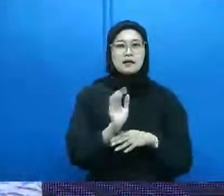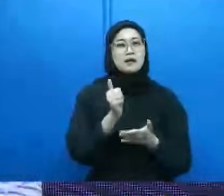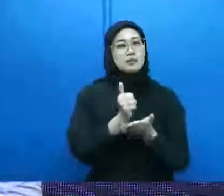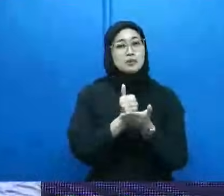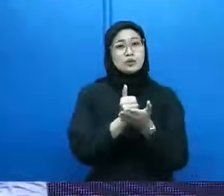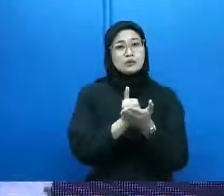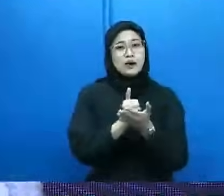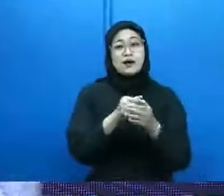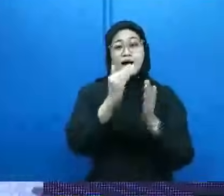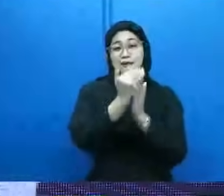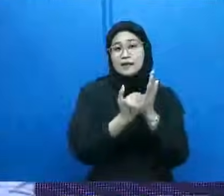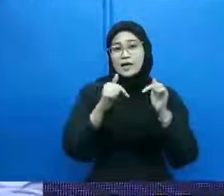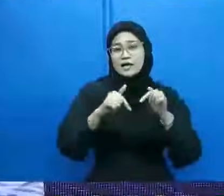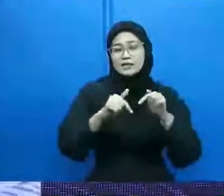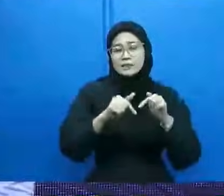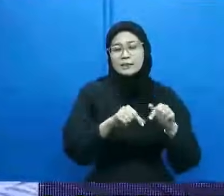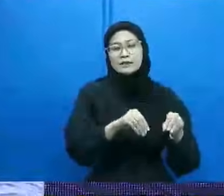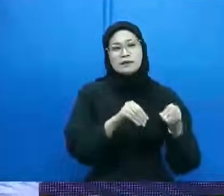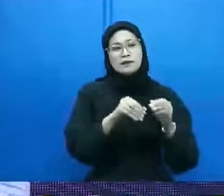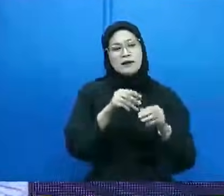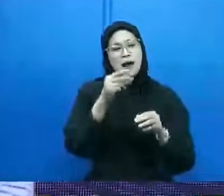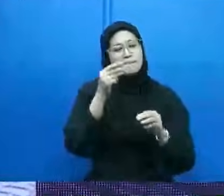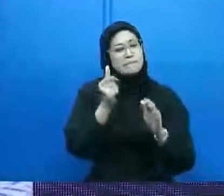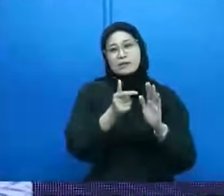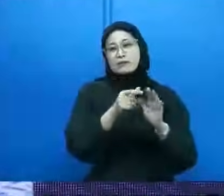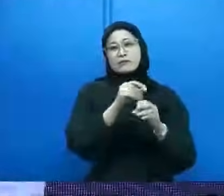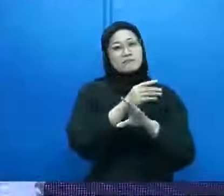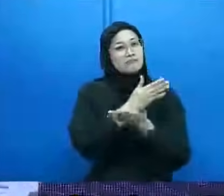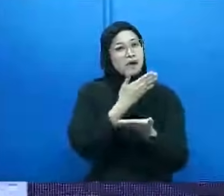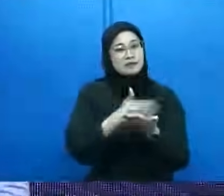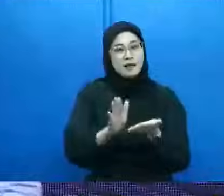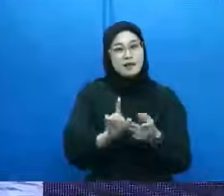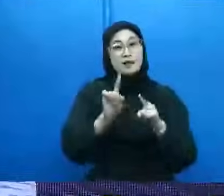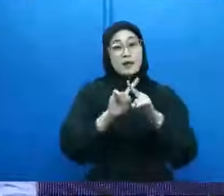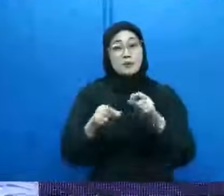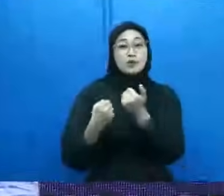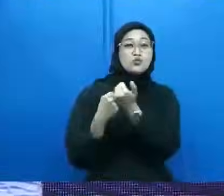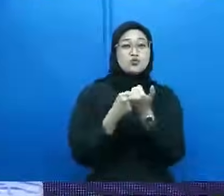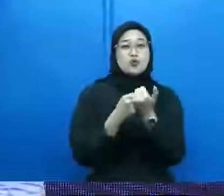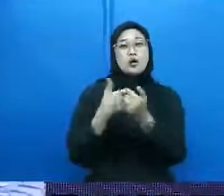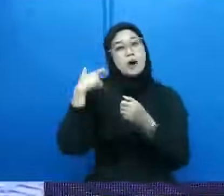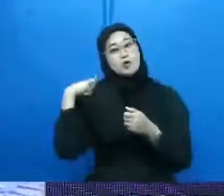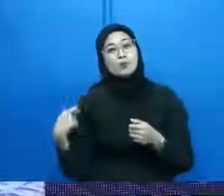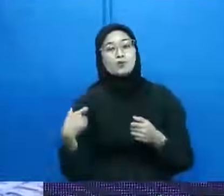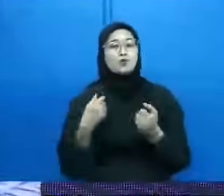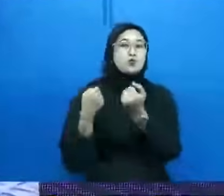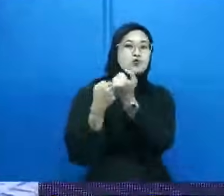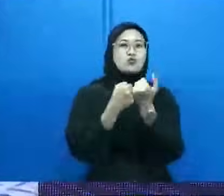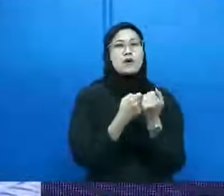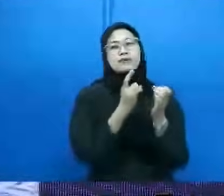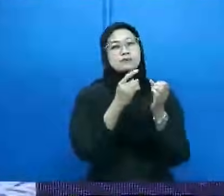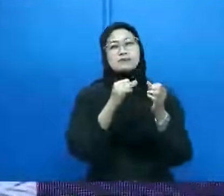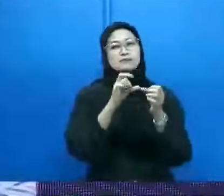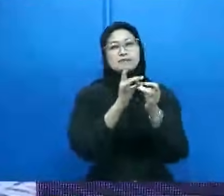itu, tapi karena keteguhan dan keyakinan dari semua teman-teman semuanya, dan juga dukungan dari Bapak Gubernur, alhamdulillah kita